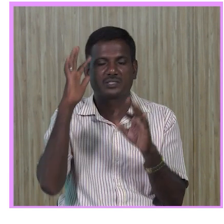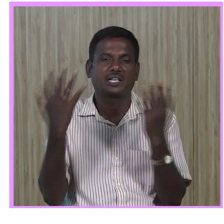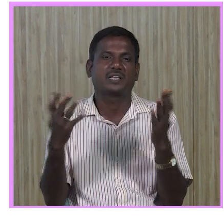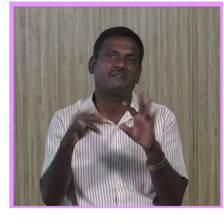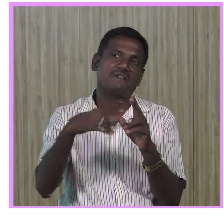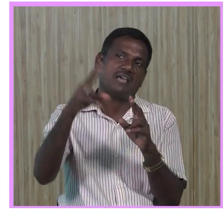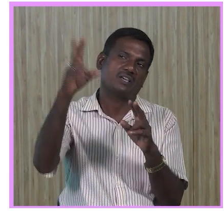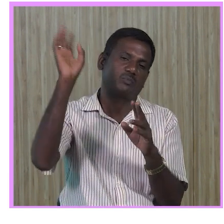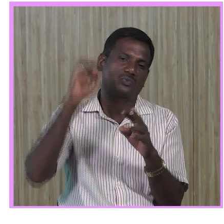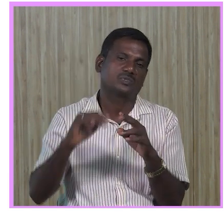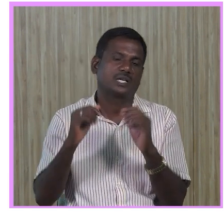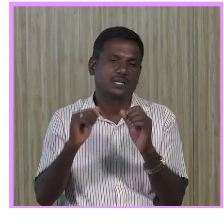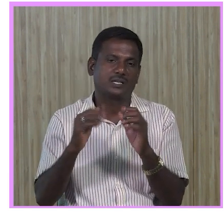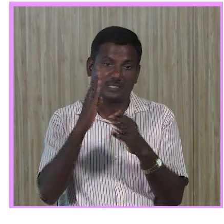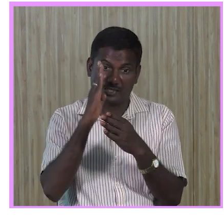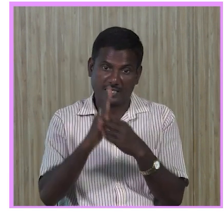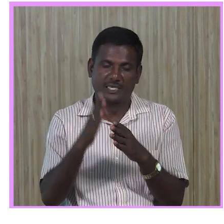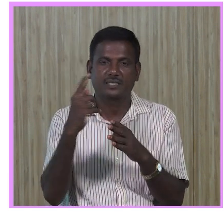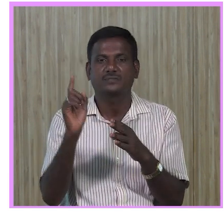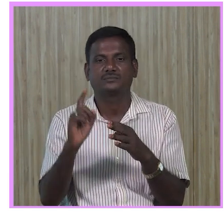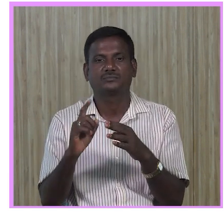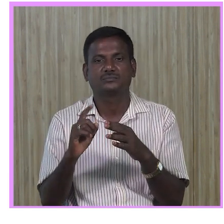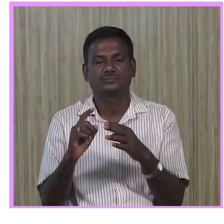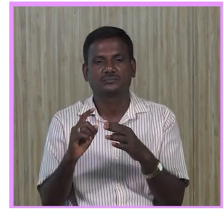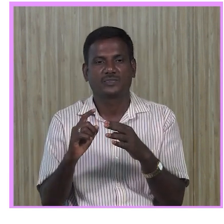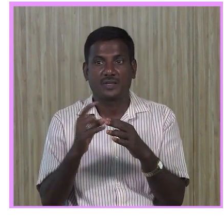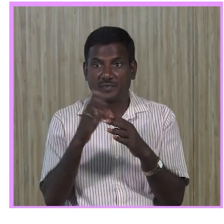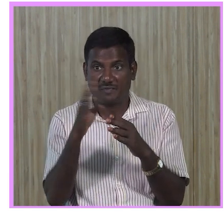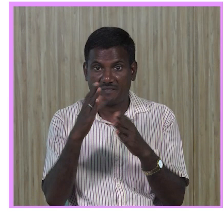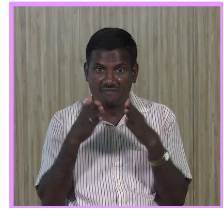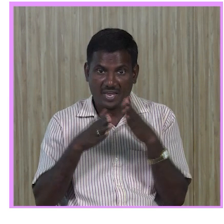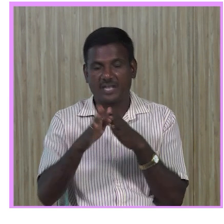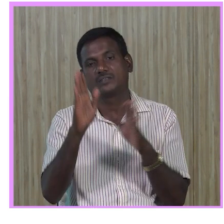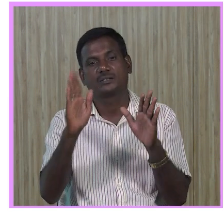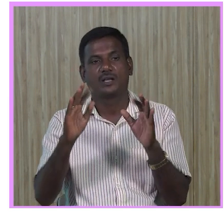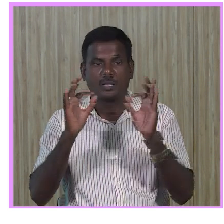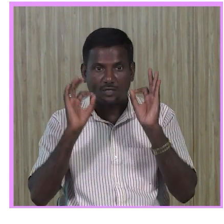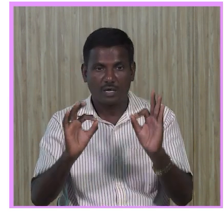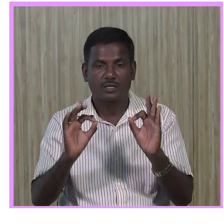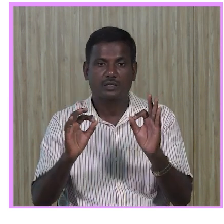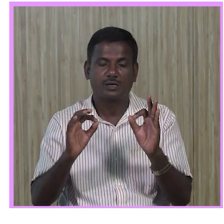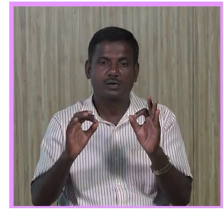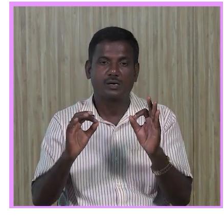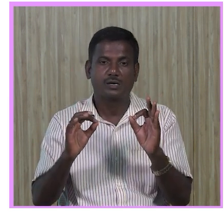நிறுத்தாமல் வேறு எங்கேயாவது போயிடும். அப்போது அதுக்கு சரியான திசை வேகம் இருக்கணும், சரியான